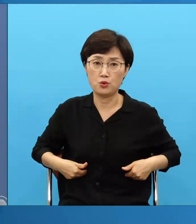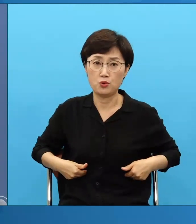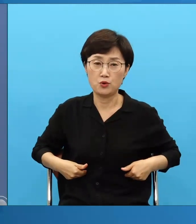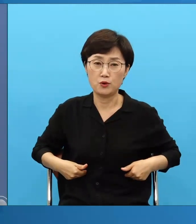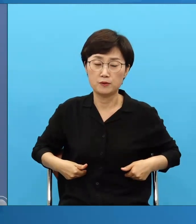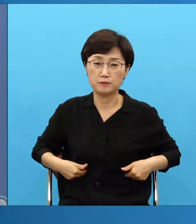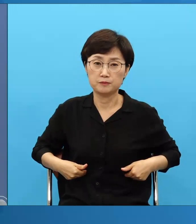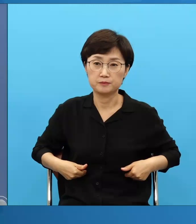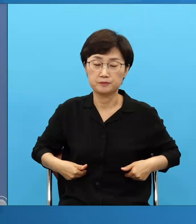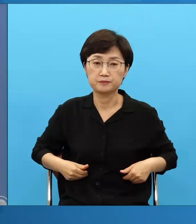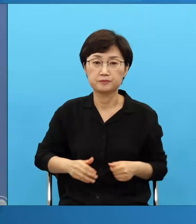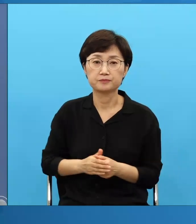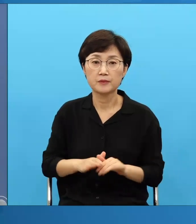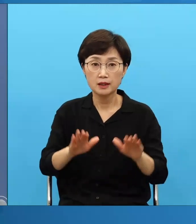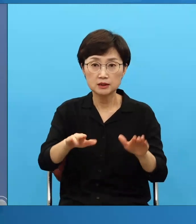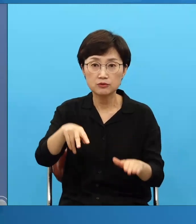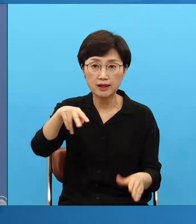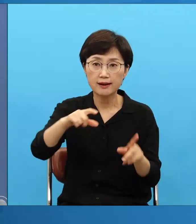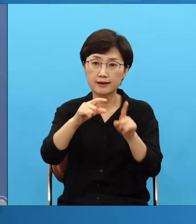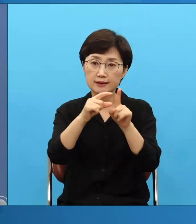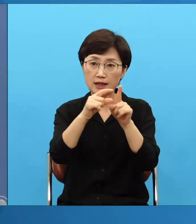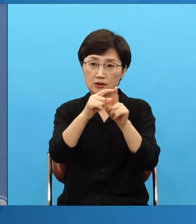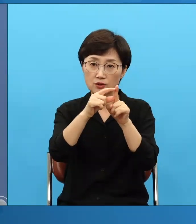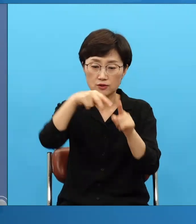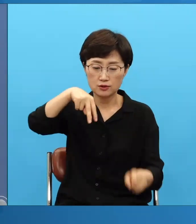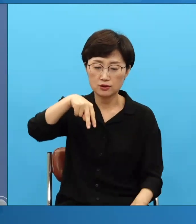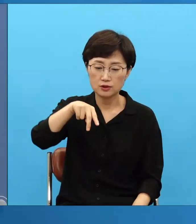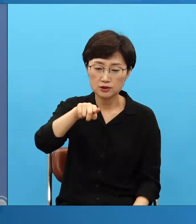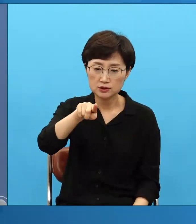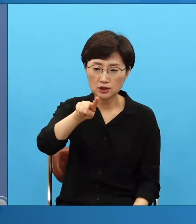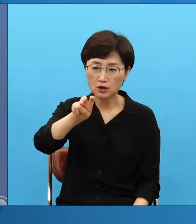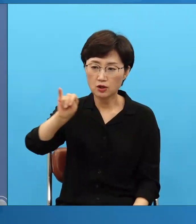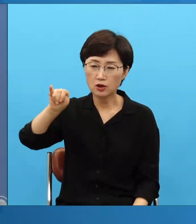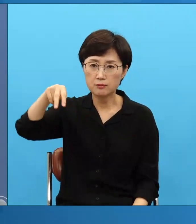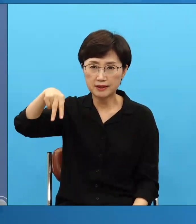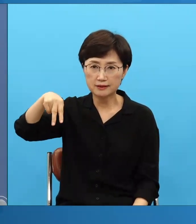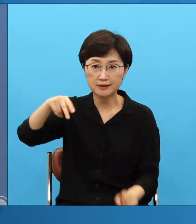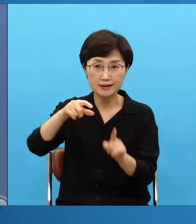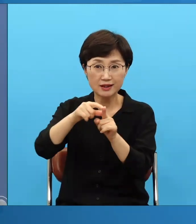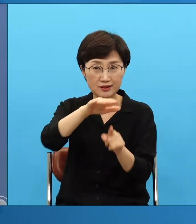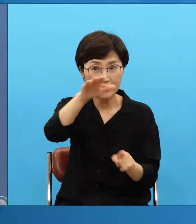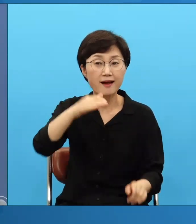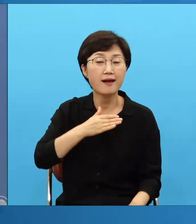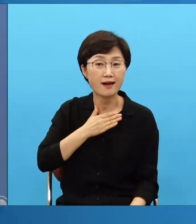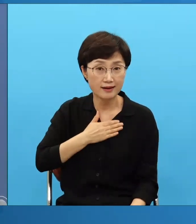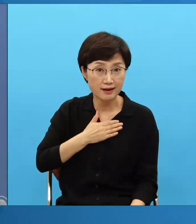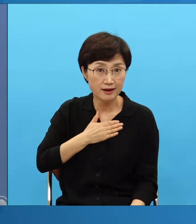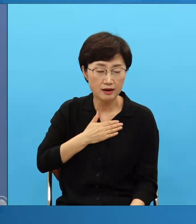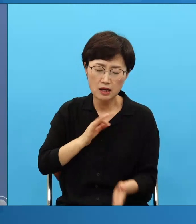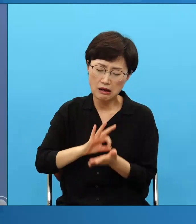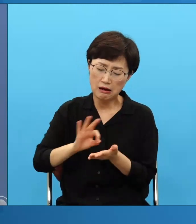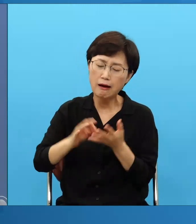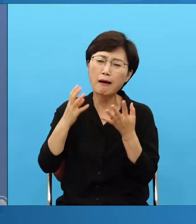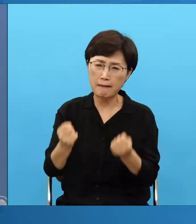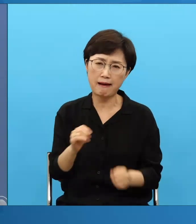예, 우리가 지금 서밋이란 말을 많이 쓰고 있습니다. Now we use the term summit very often. 구역 공간 때 얘기했지요. 서밋은 왕을